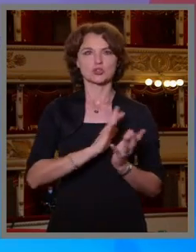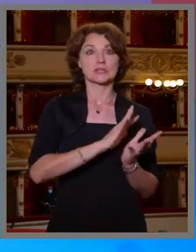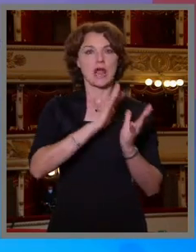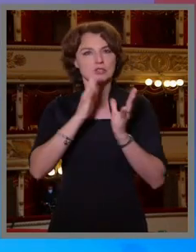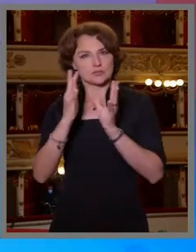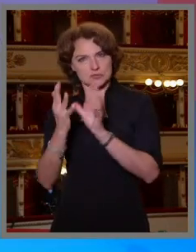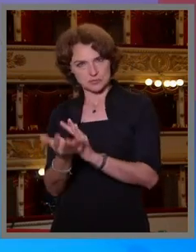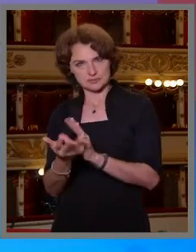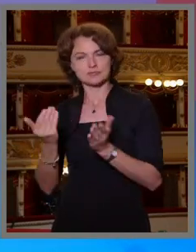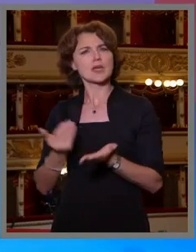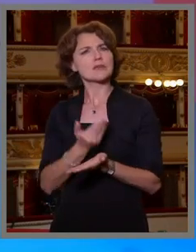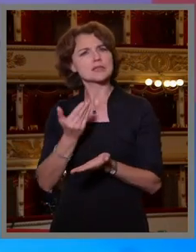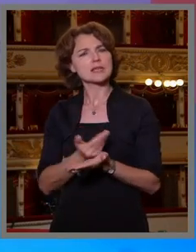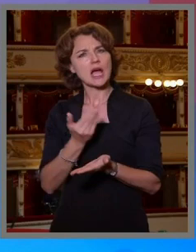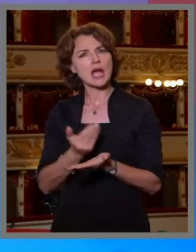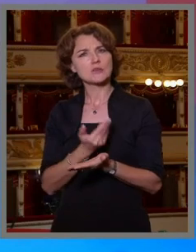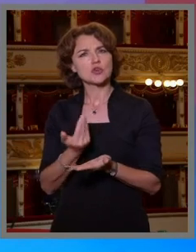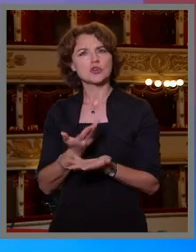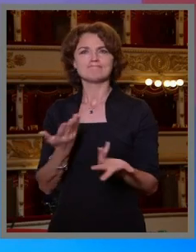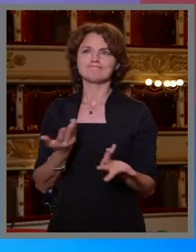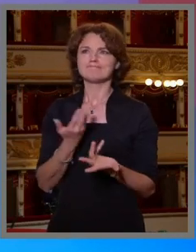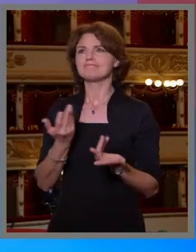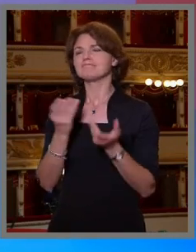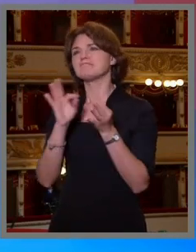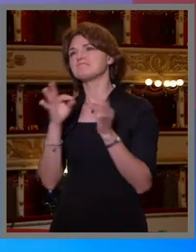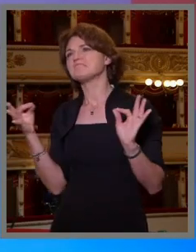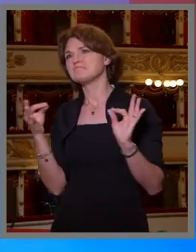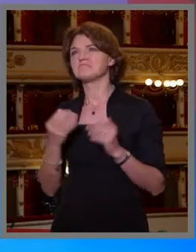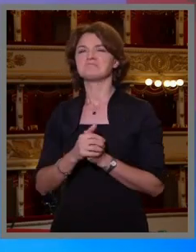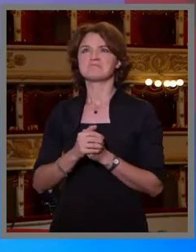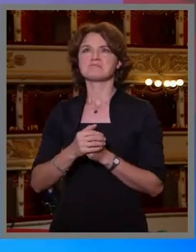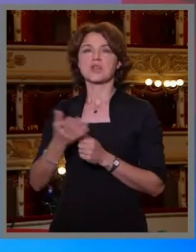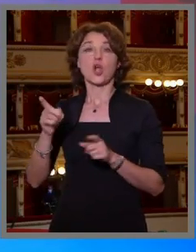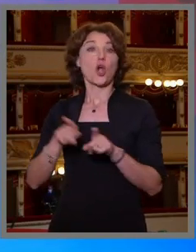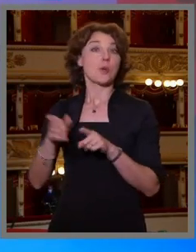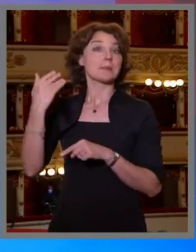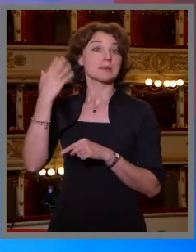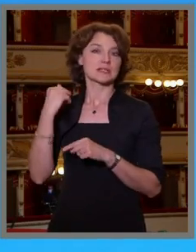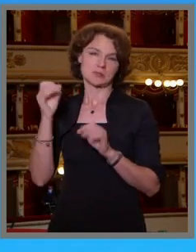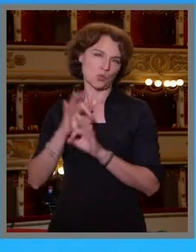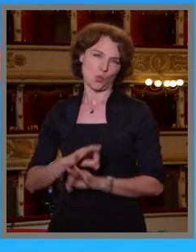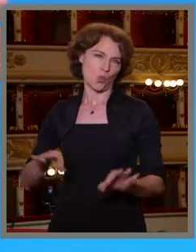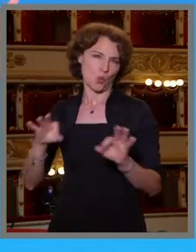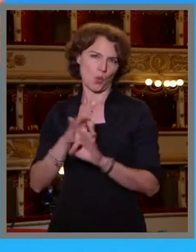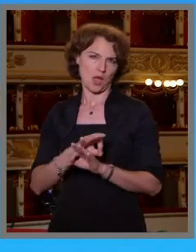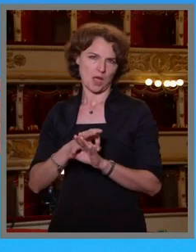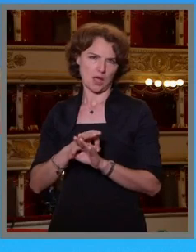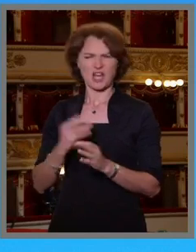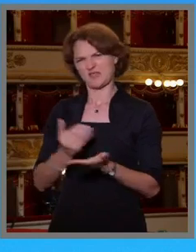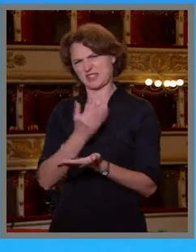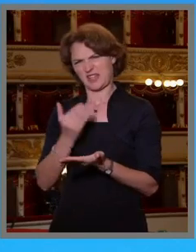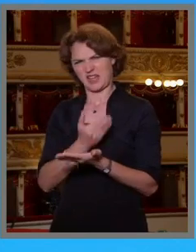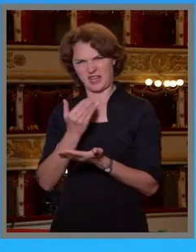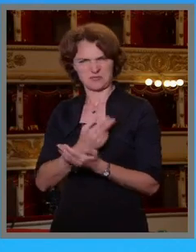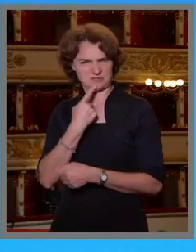evitiamo il facile modo di dire nulla sarà più come prima perché non è così anzi il fatto di essere qua